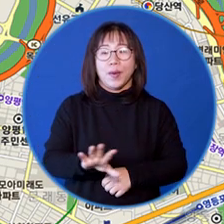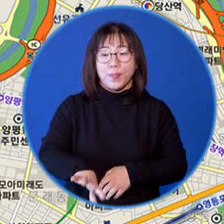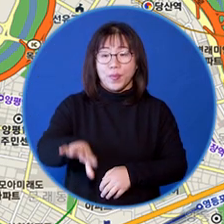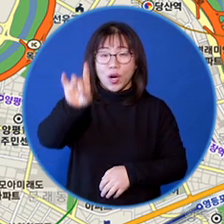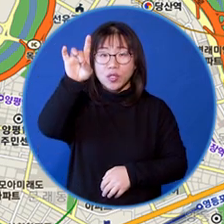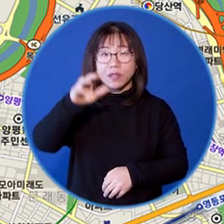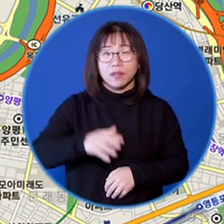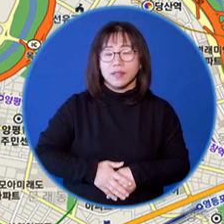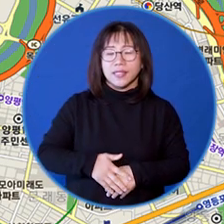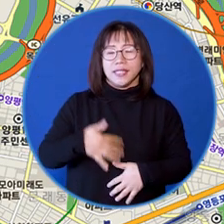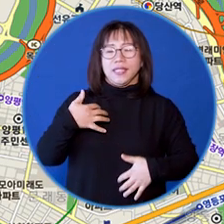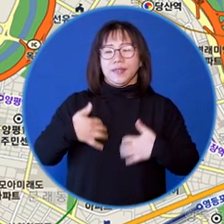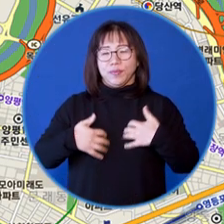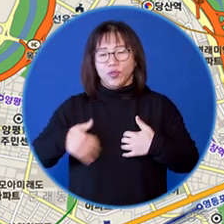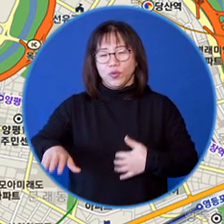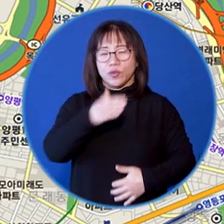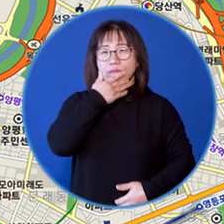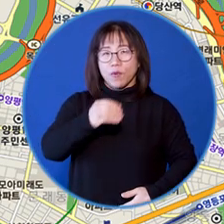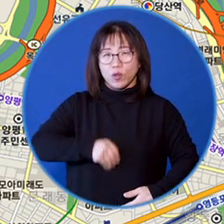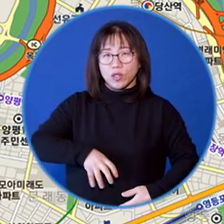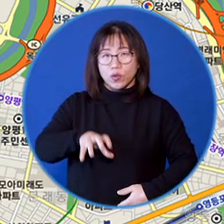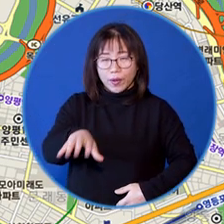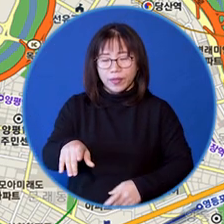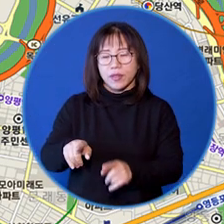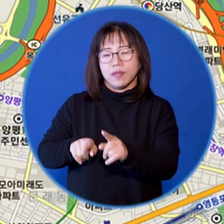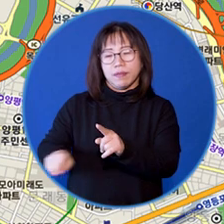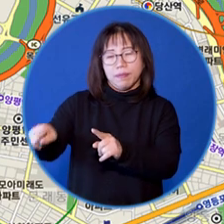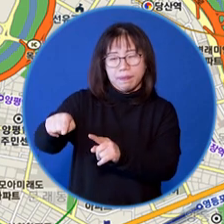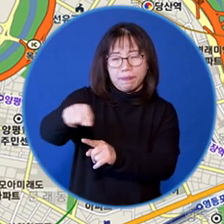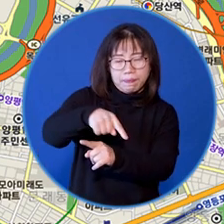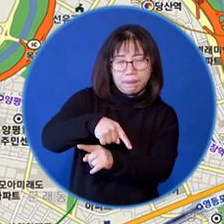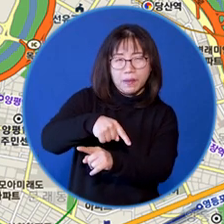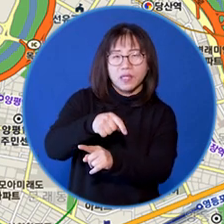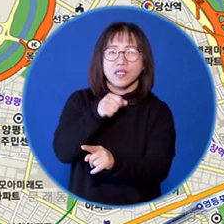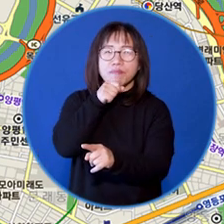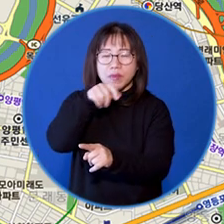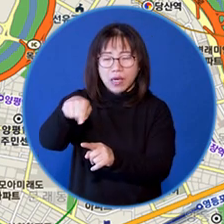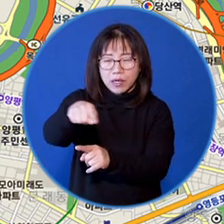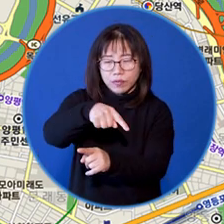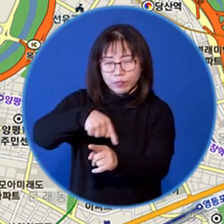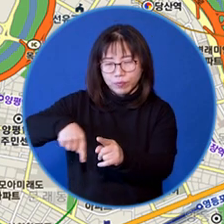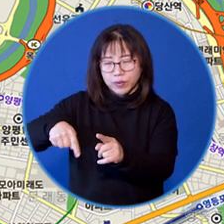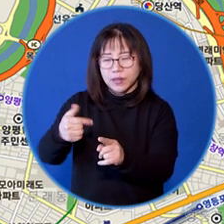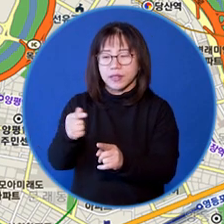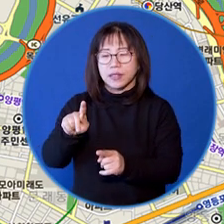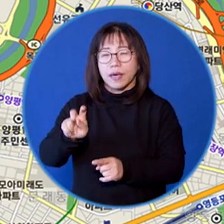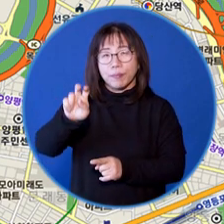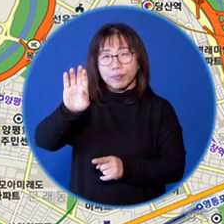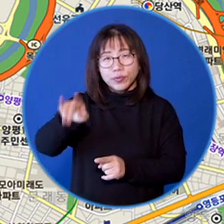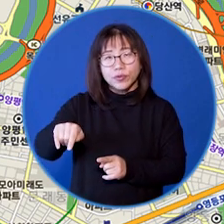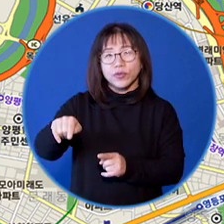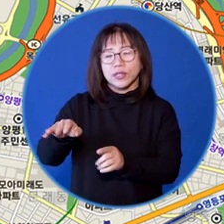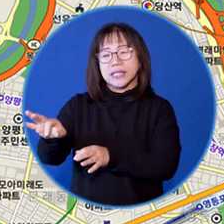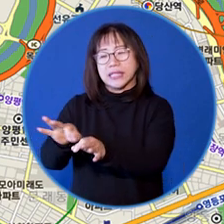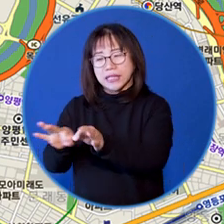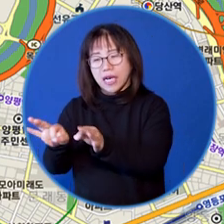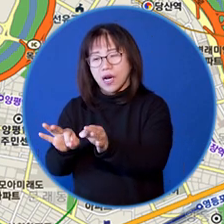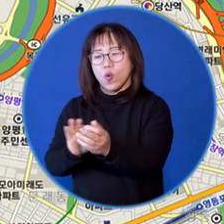복지관, 등촌 가양복지관, 염창역, 강서보건소, 강서구의회,